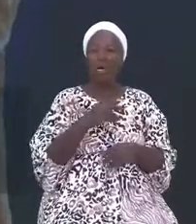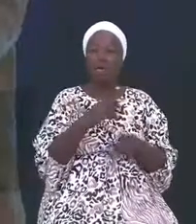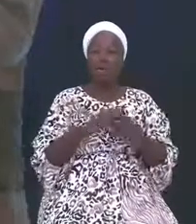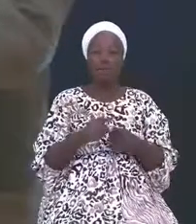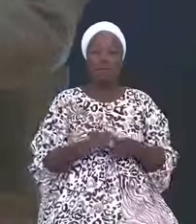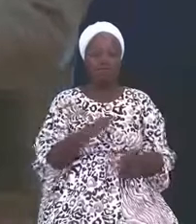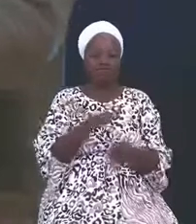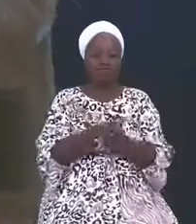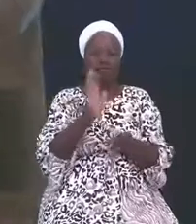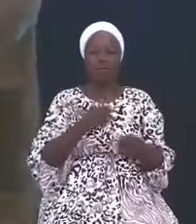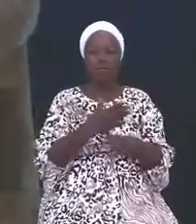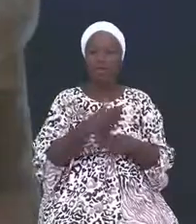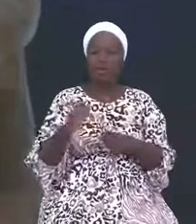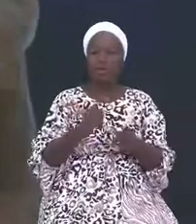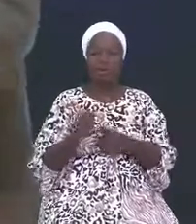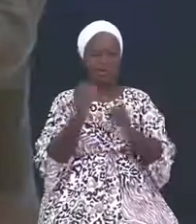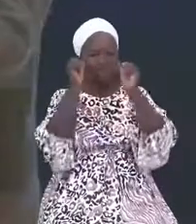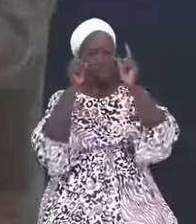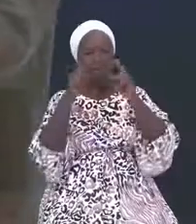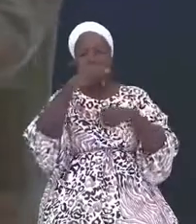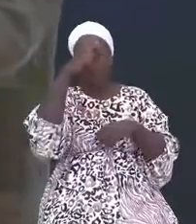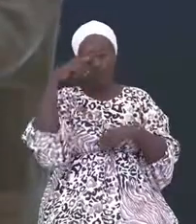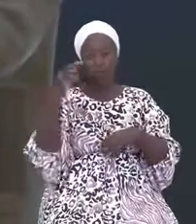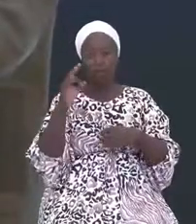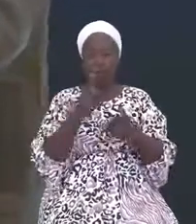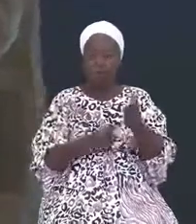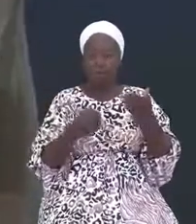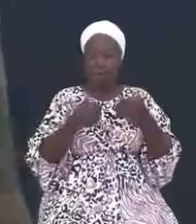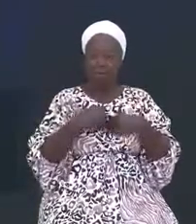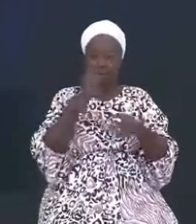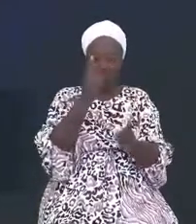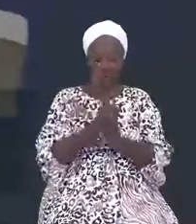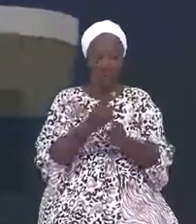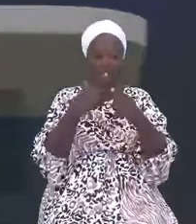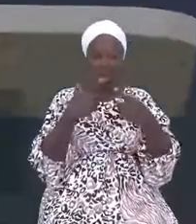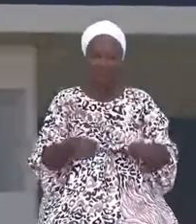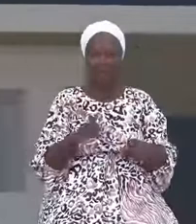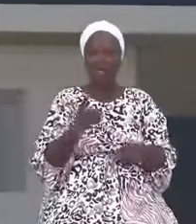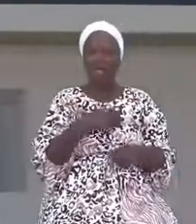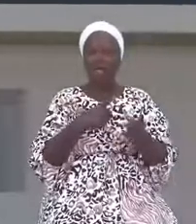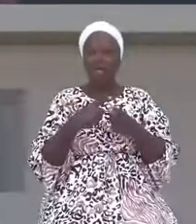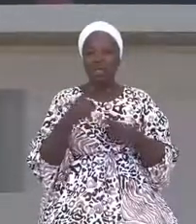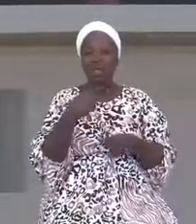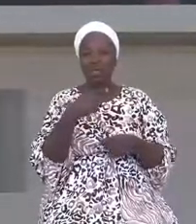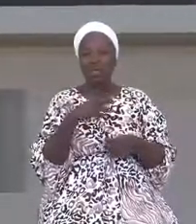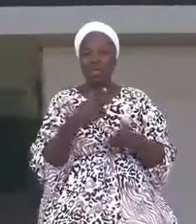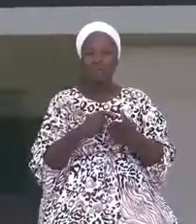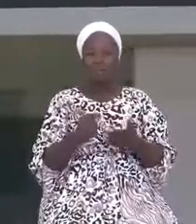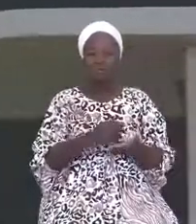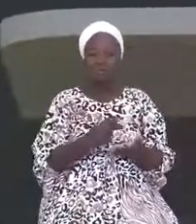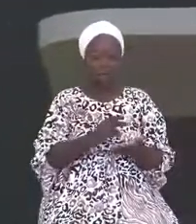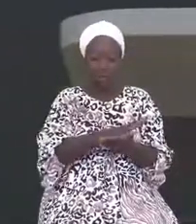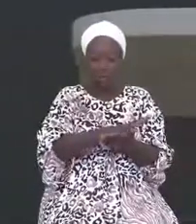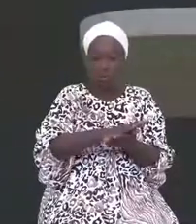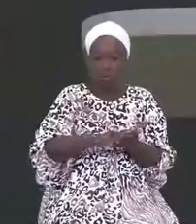surpris à cause de ce qui venait de se passer et on nous dit et il y a un